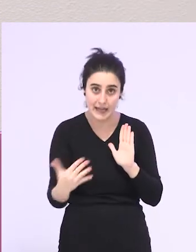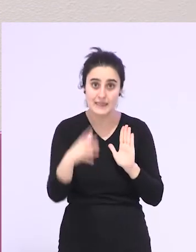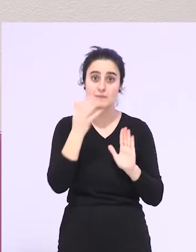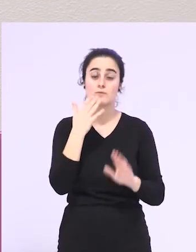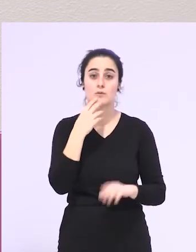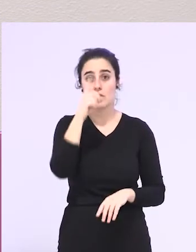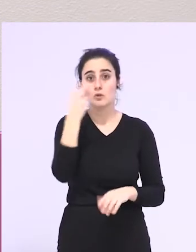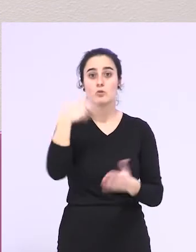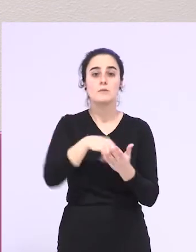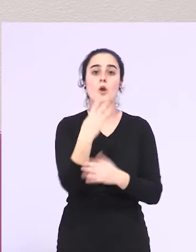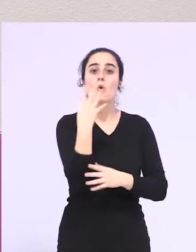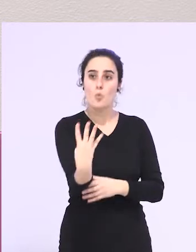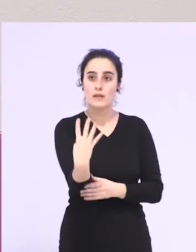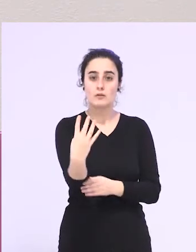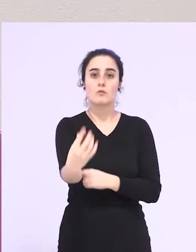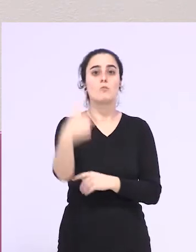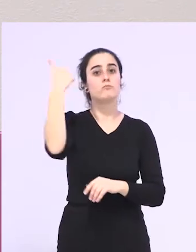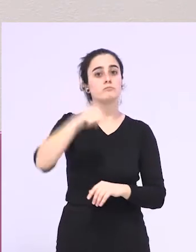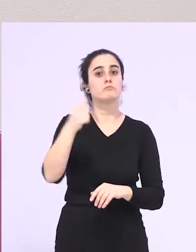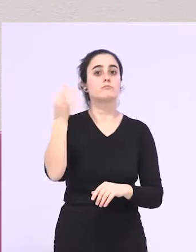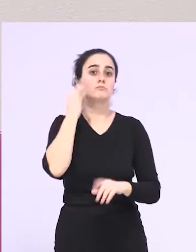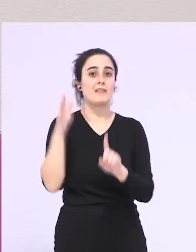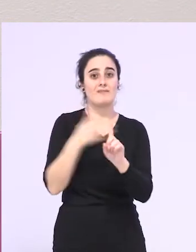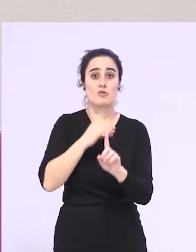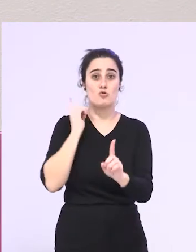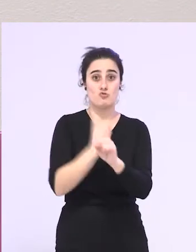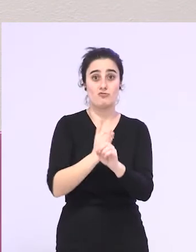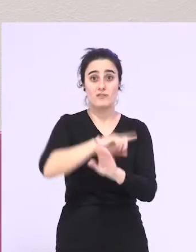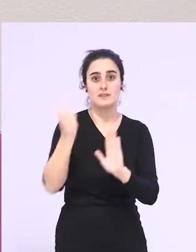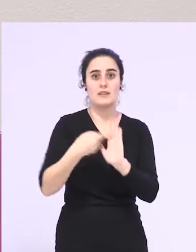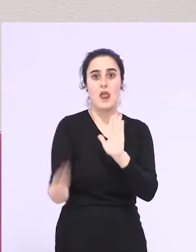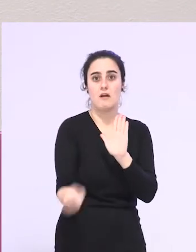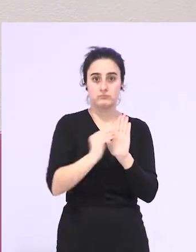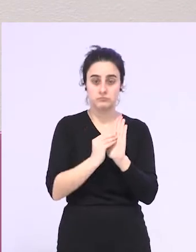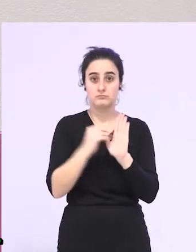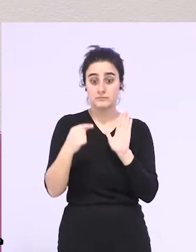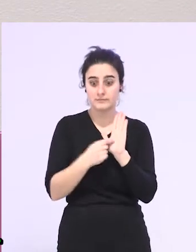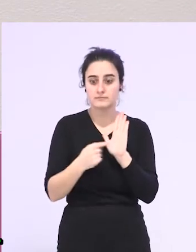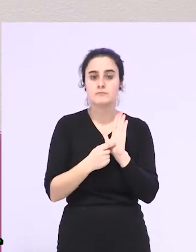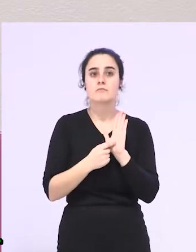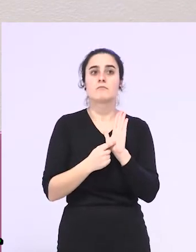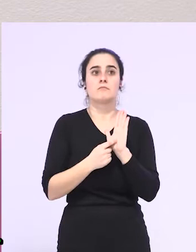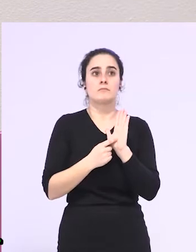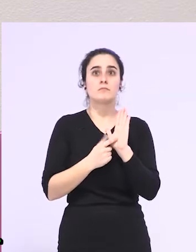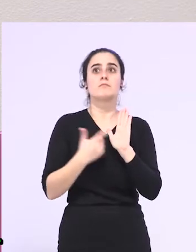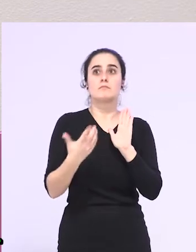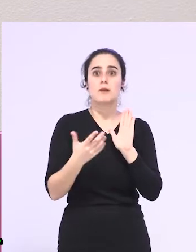genero indarkeriaren legea, ez da nahi iristen eraso guztietara, baina horiek behintzateko urritzen dituna, ba nolabait iritsi